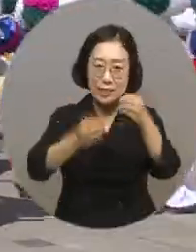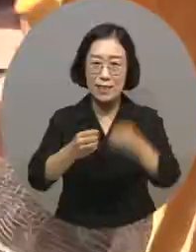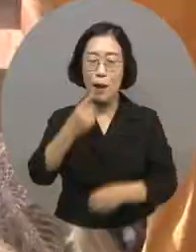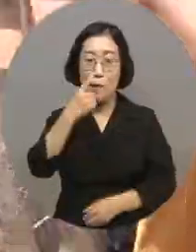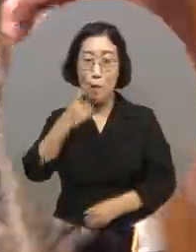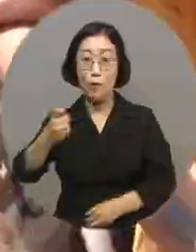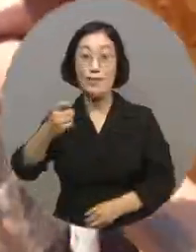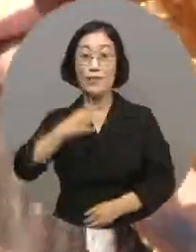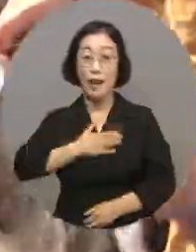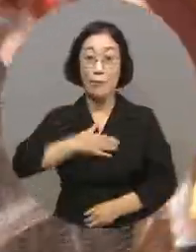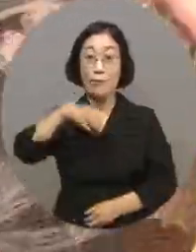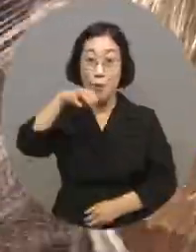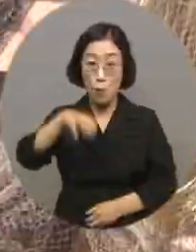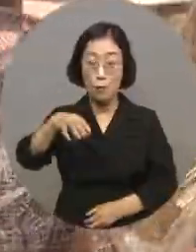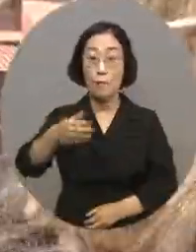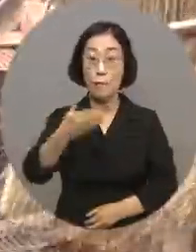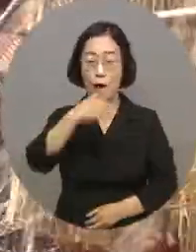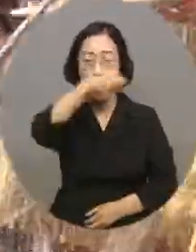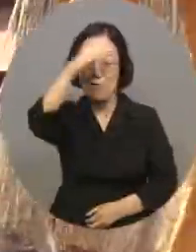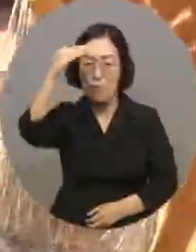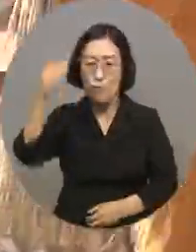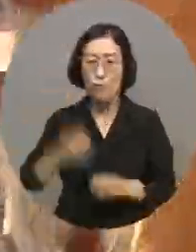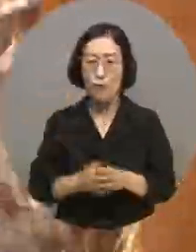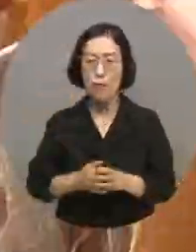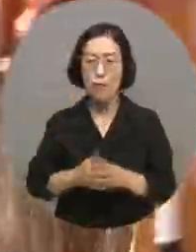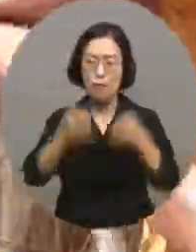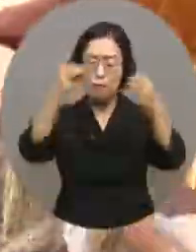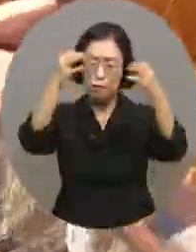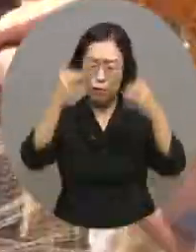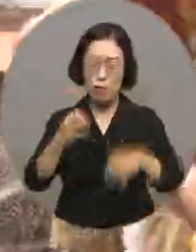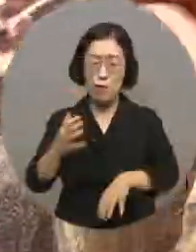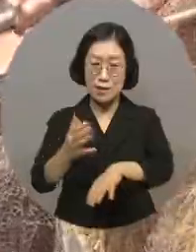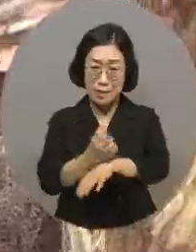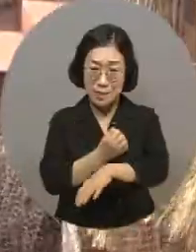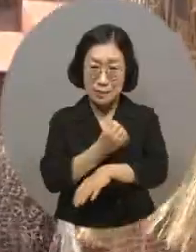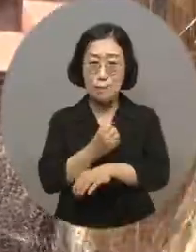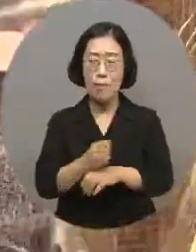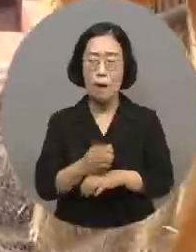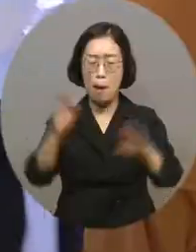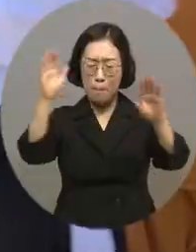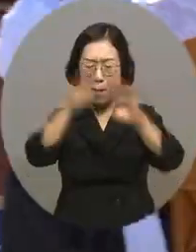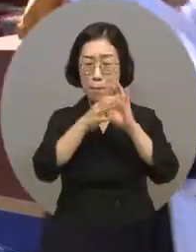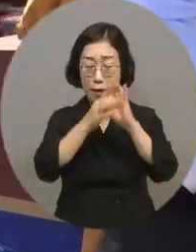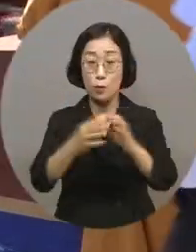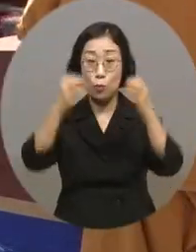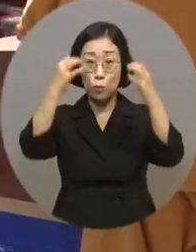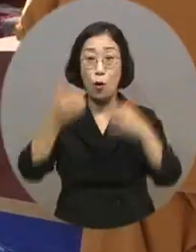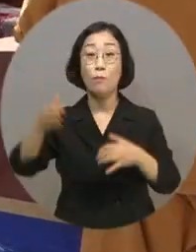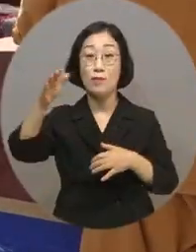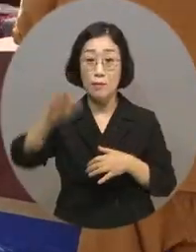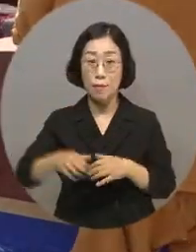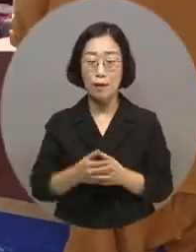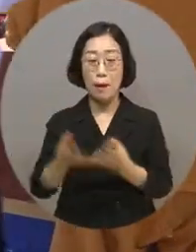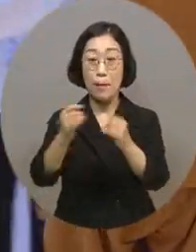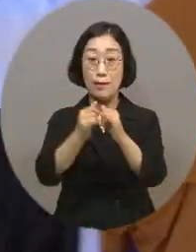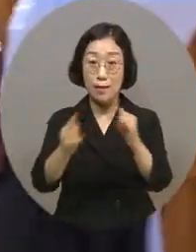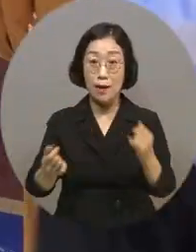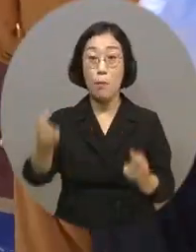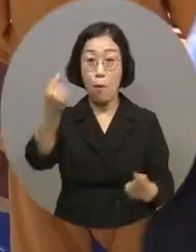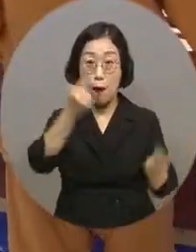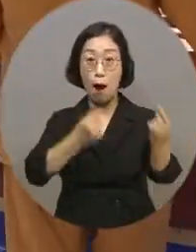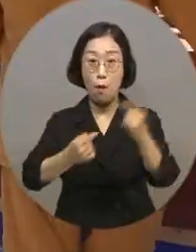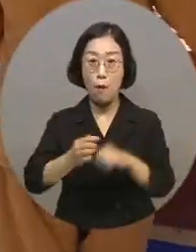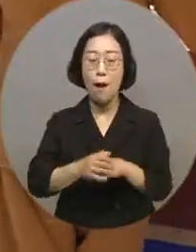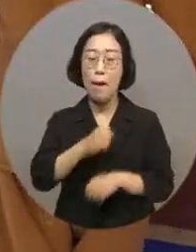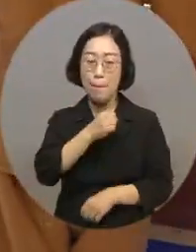풍요로운 공간이다라며 역대급 폭염과 열대야가 이어진 여름의 끝자락에 많은 분들이 가을의